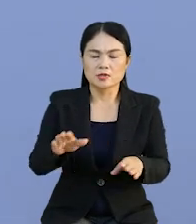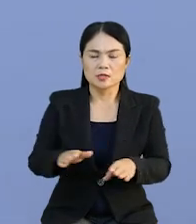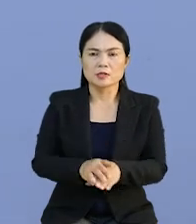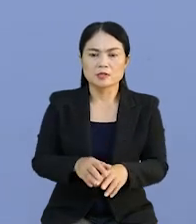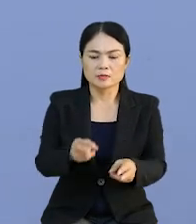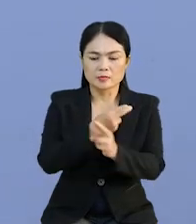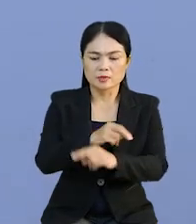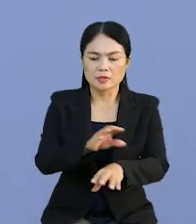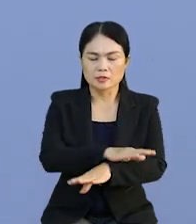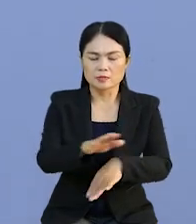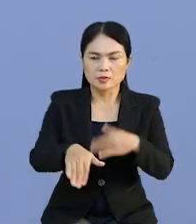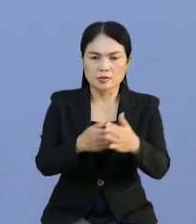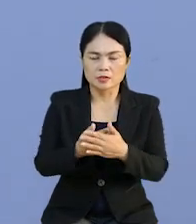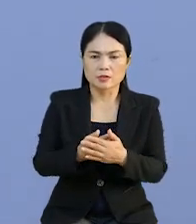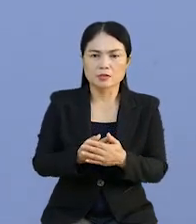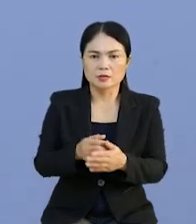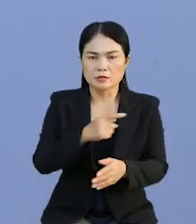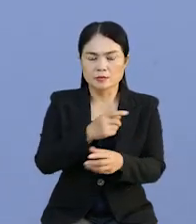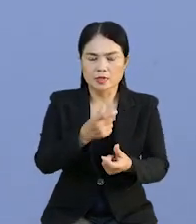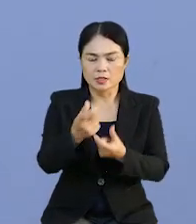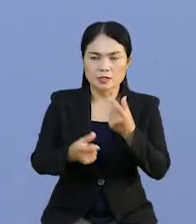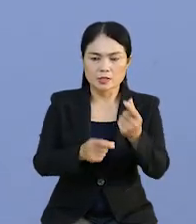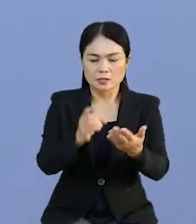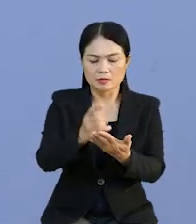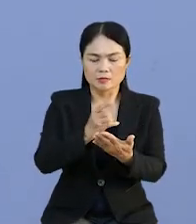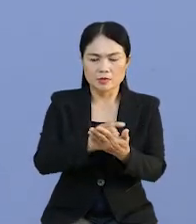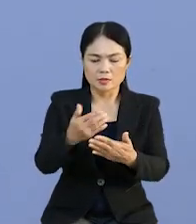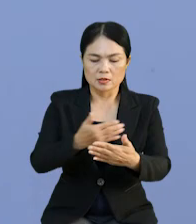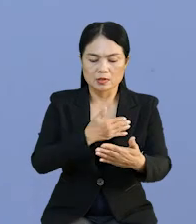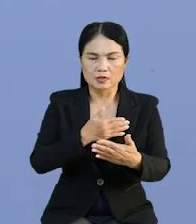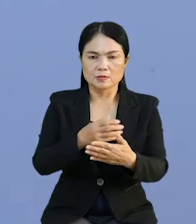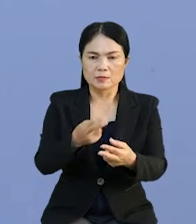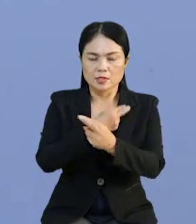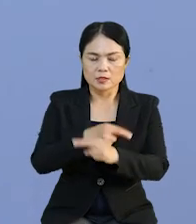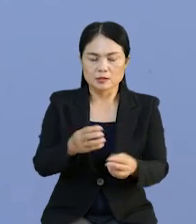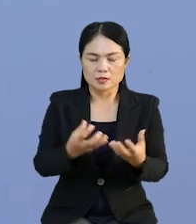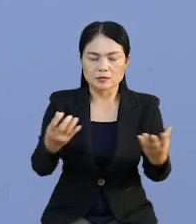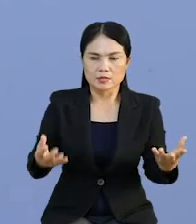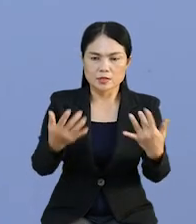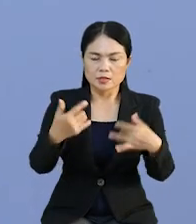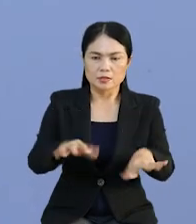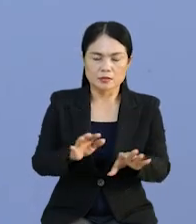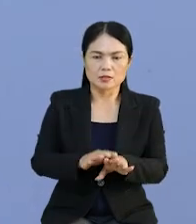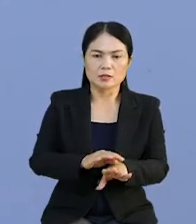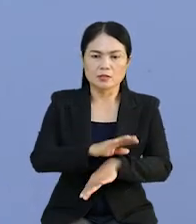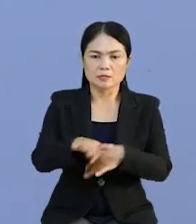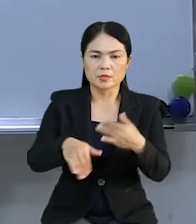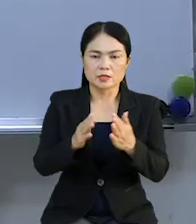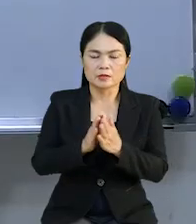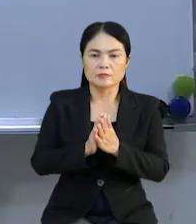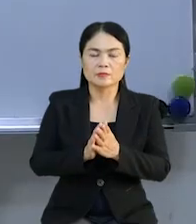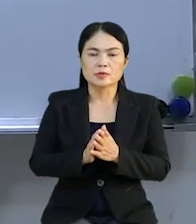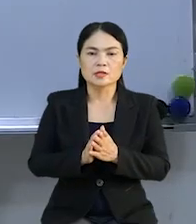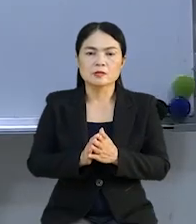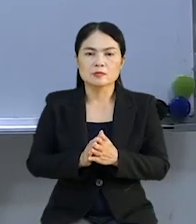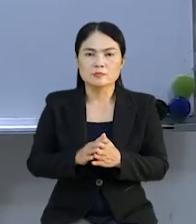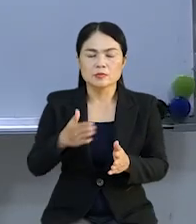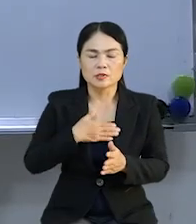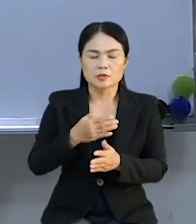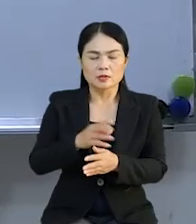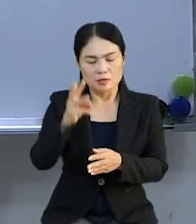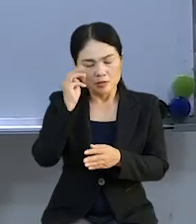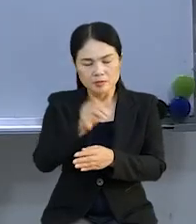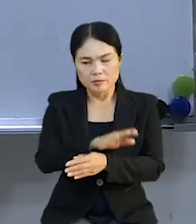សម្ភារៈសិក្សាទាំងអស់គ្នាយើងនឹងដំណើរការមេរៀនក្រោយកូនត្រៀមសម្ភារៈរួចរាល់ហើយបាទអរគុណបាទលោកគ្រូសង្